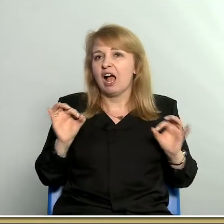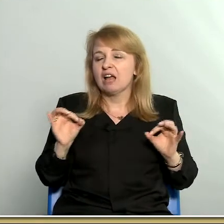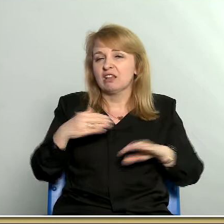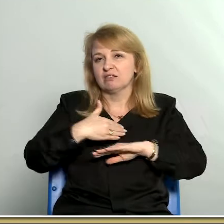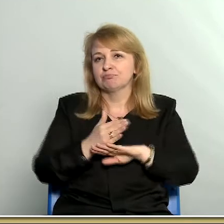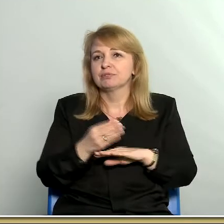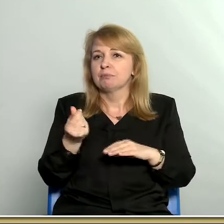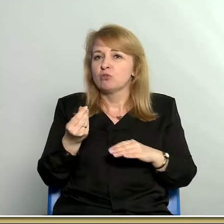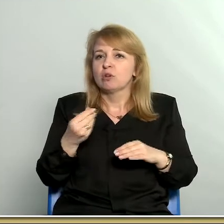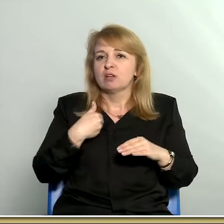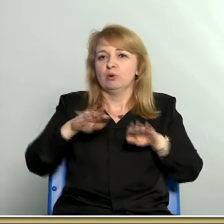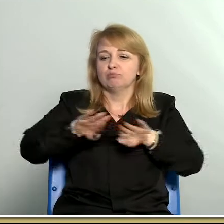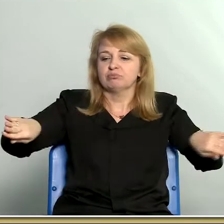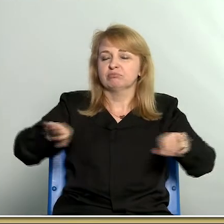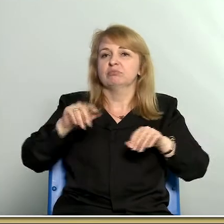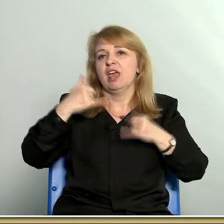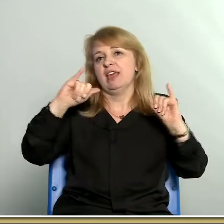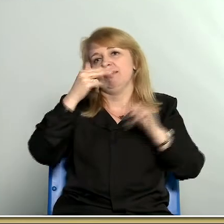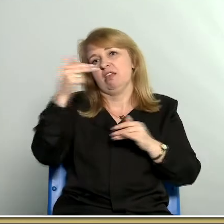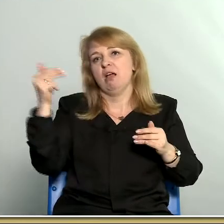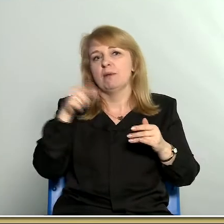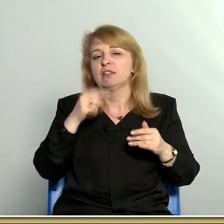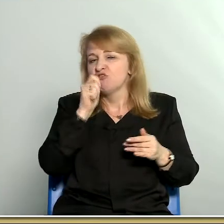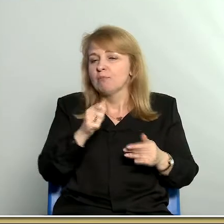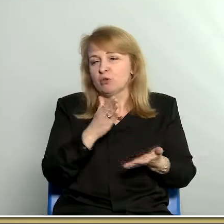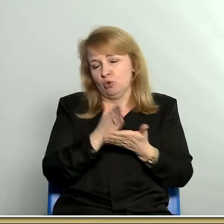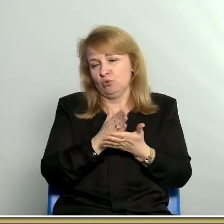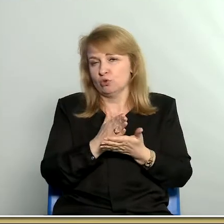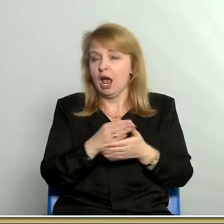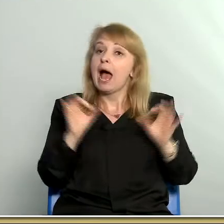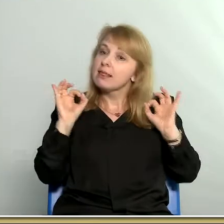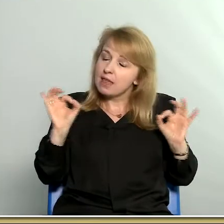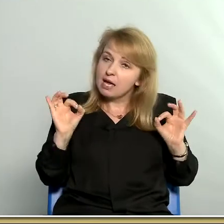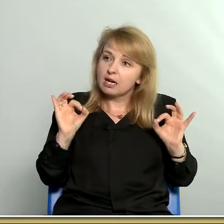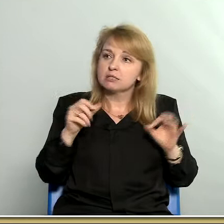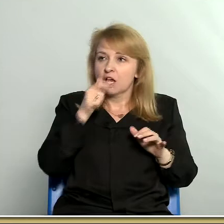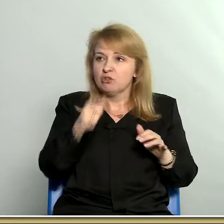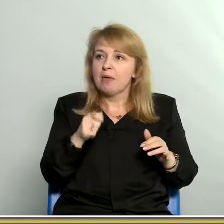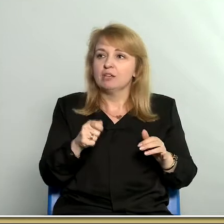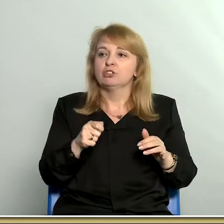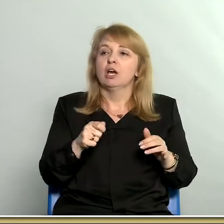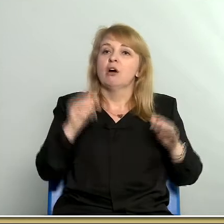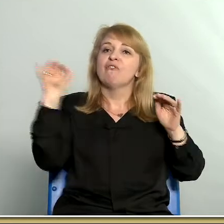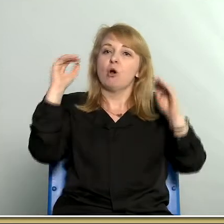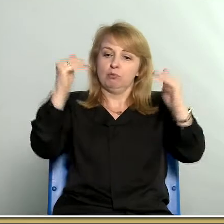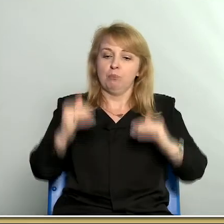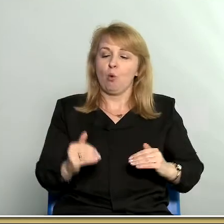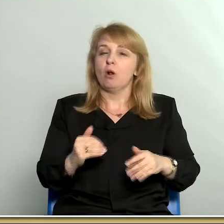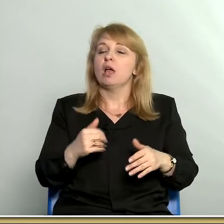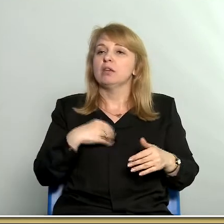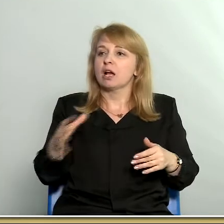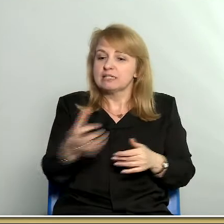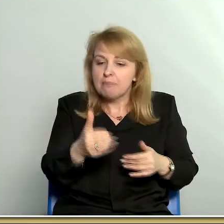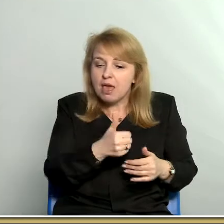rozłożona na inne cele tematyczne tym samym. Ale generalnie chodzi o to, aby hierarchia zbierania odpadów i postępowania z nimi